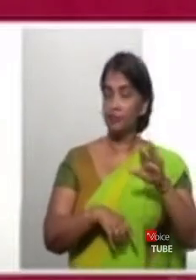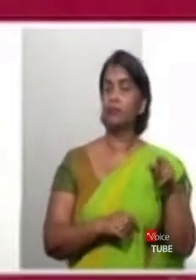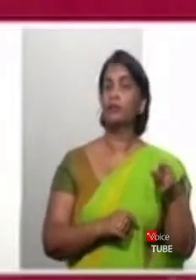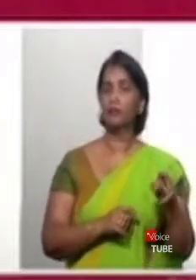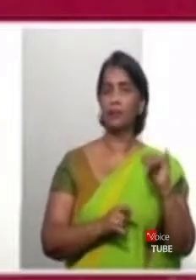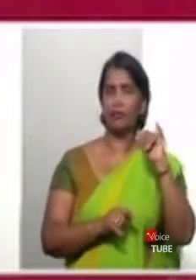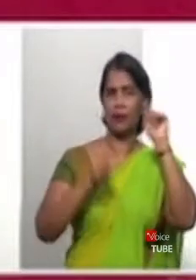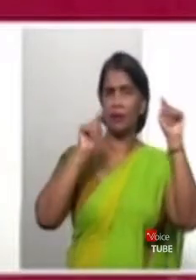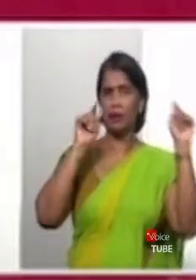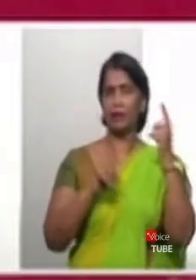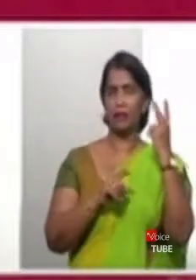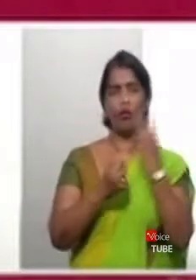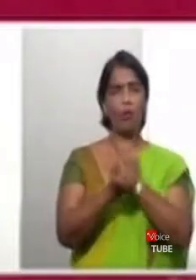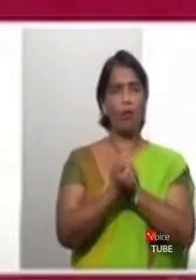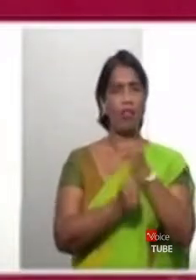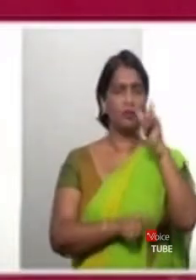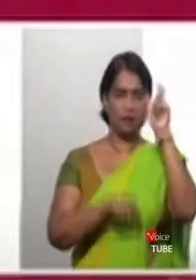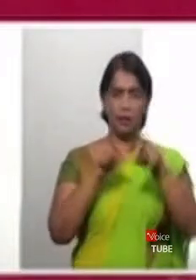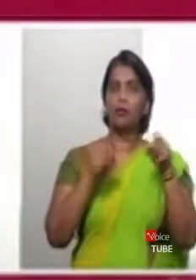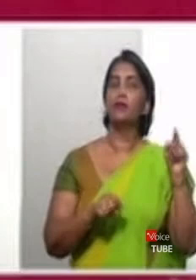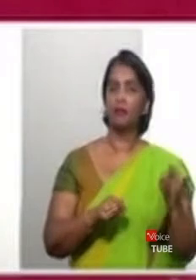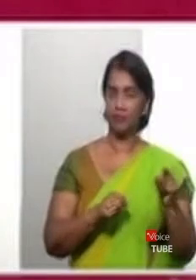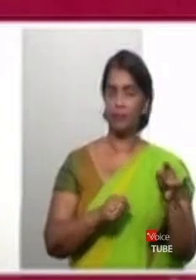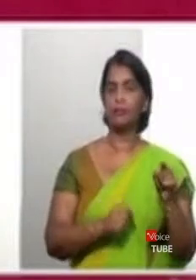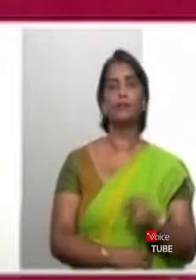අතරතුරේ තැනක දෙහික සමහර පොලිස් නිලධාරීන්